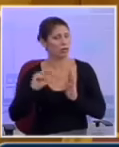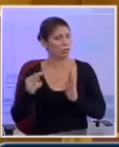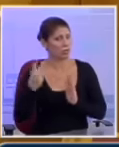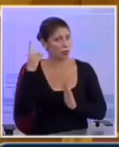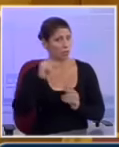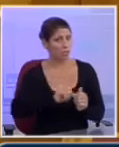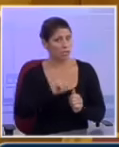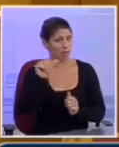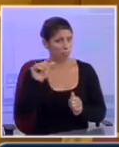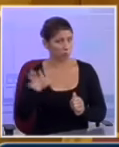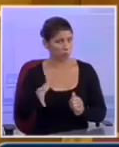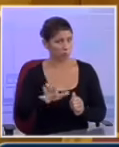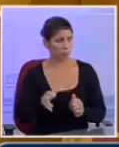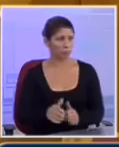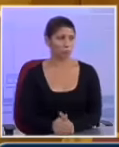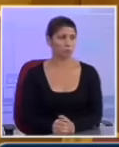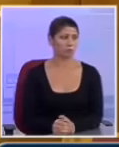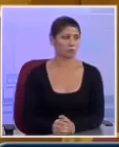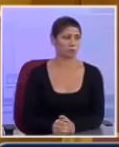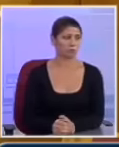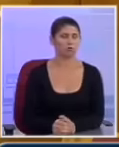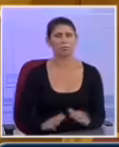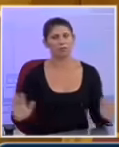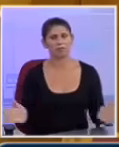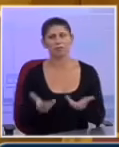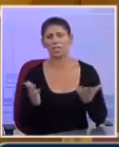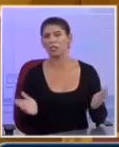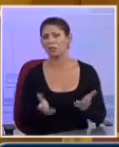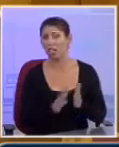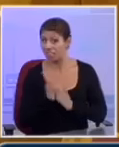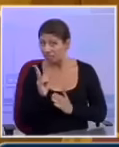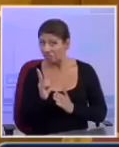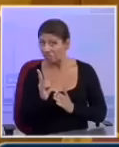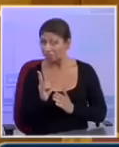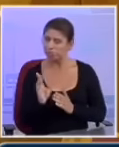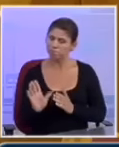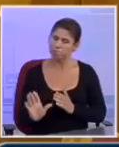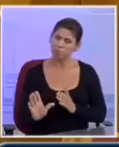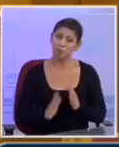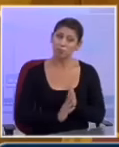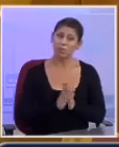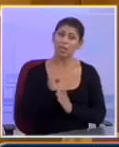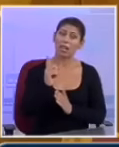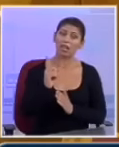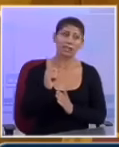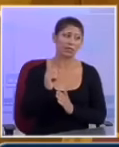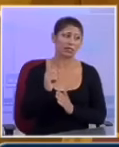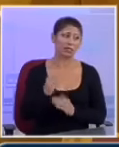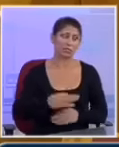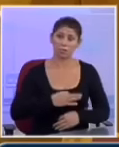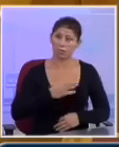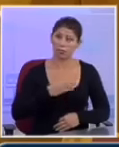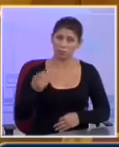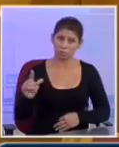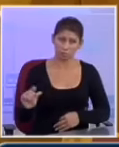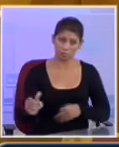μηνιαίως. Πώς? Τέλος πάντων, 11. Τέλος πάντων, και 11, κύριε, εσείς το θεωρείτε μικρό.